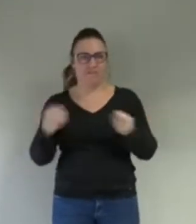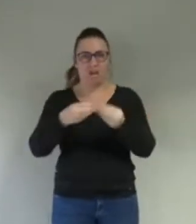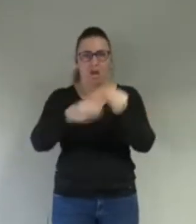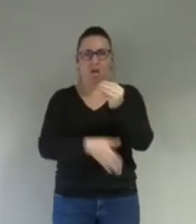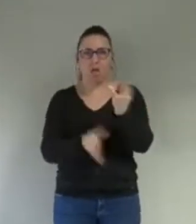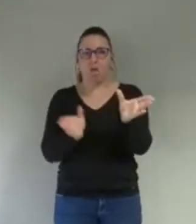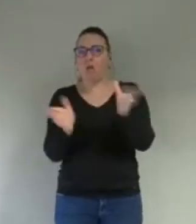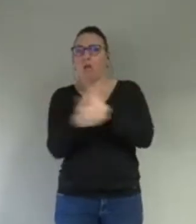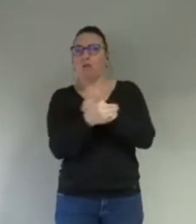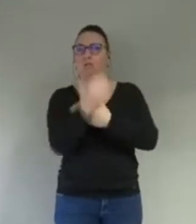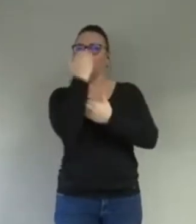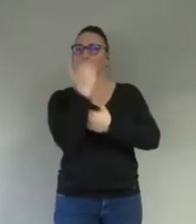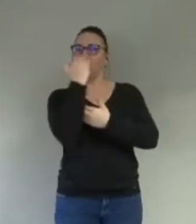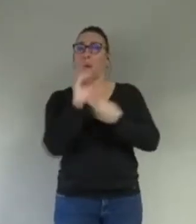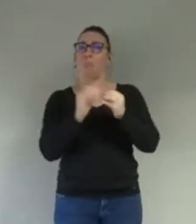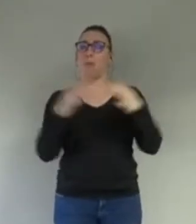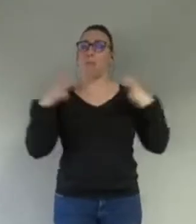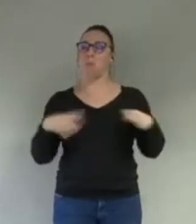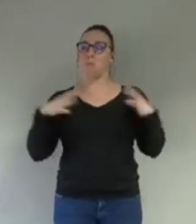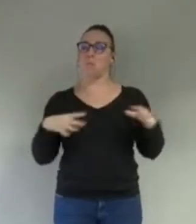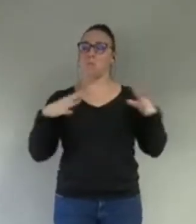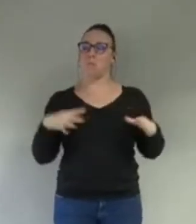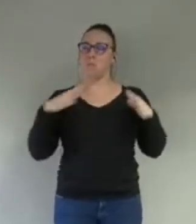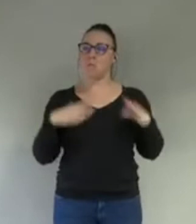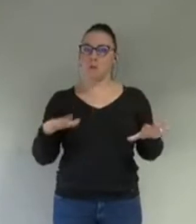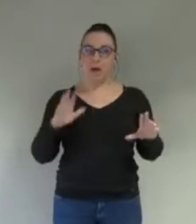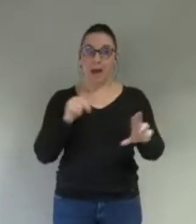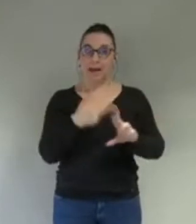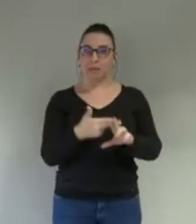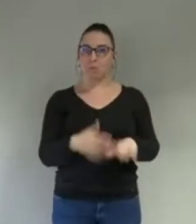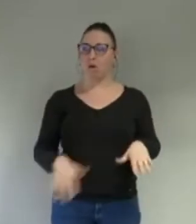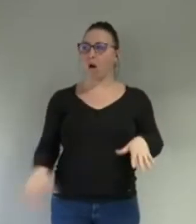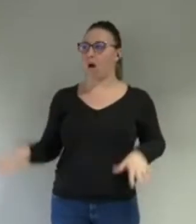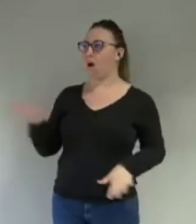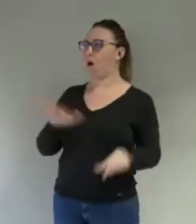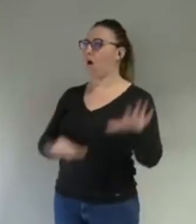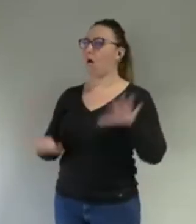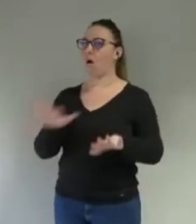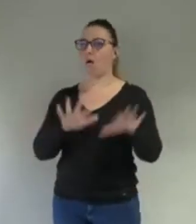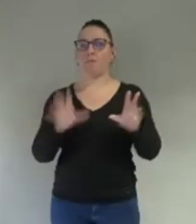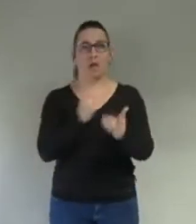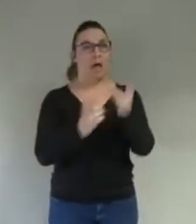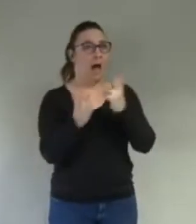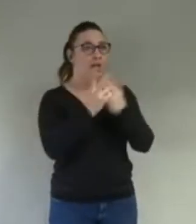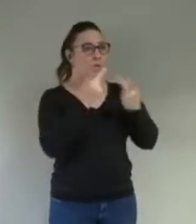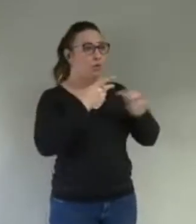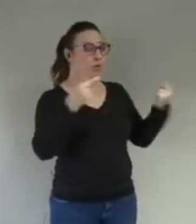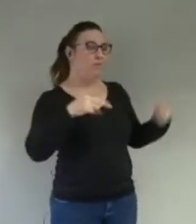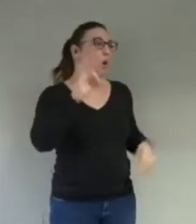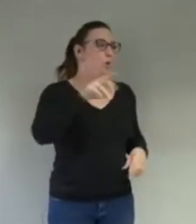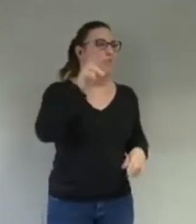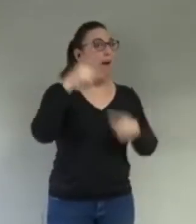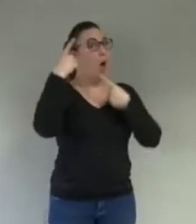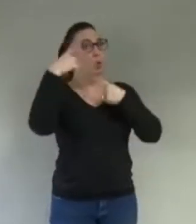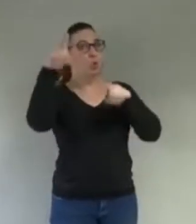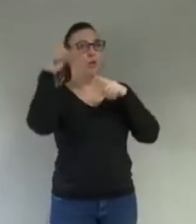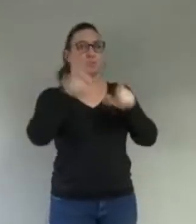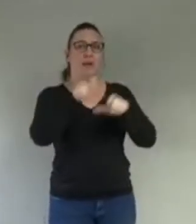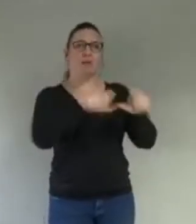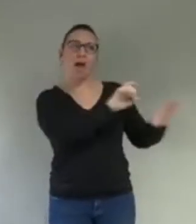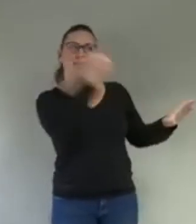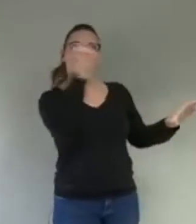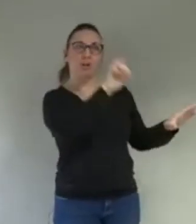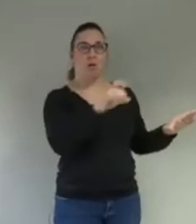se réfugient pour chaque problème. Ils n'ont pas su répondre. Votre adjoint a même admis que c'est devenu un tourisme pour les taggeurs de